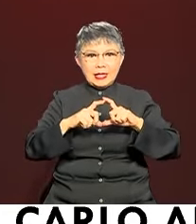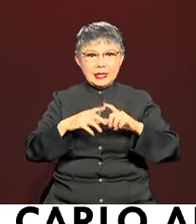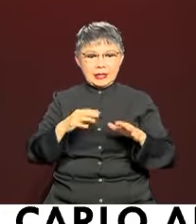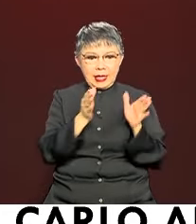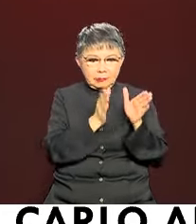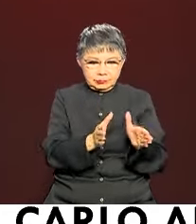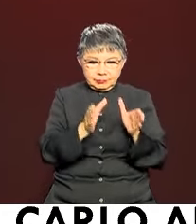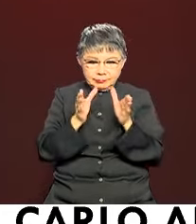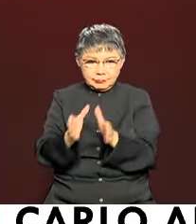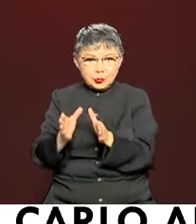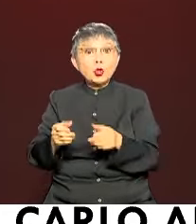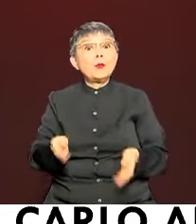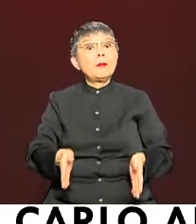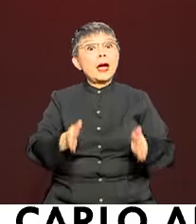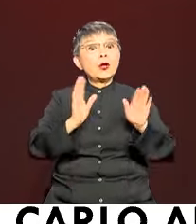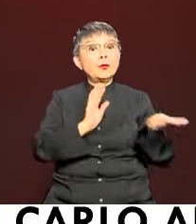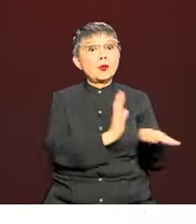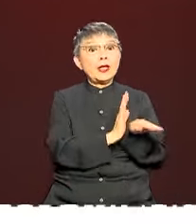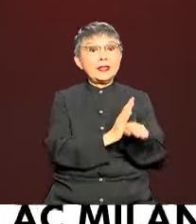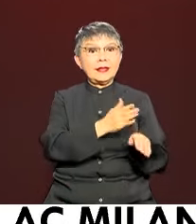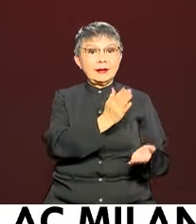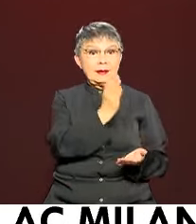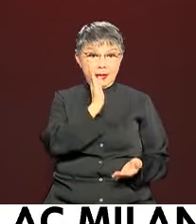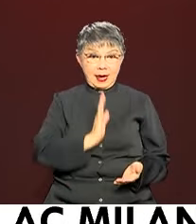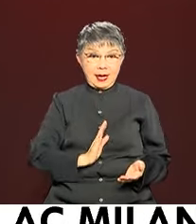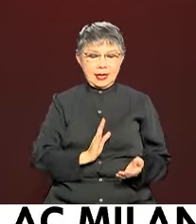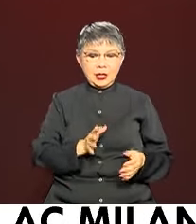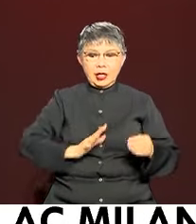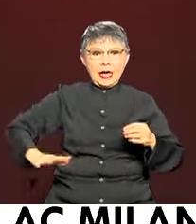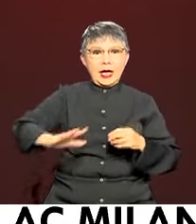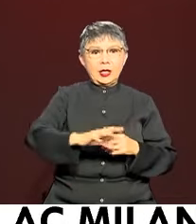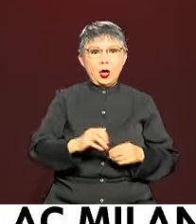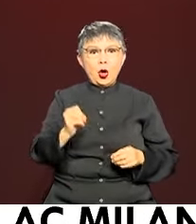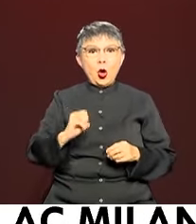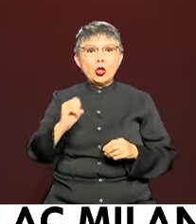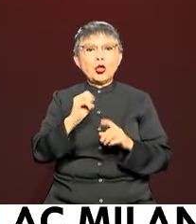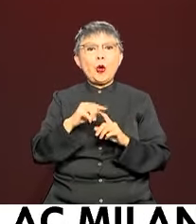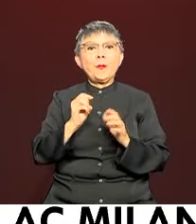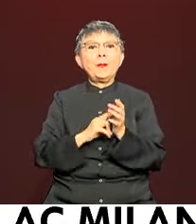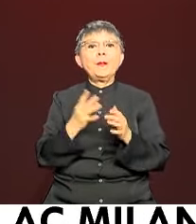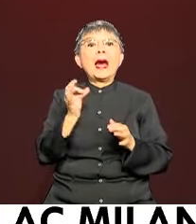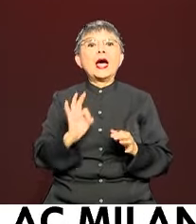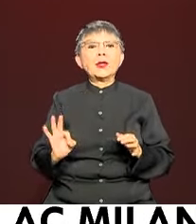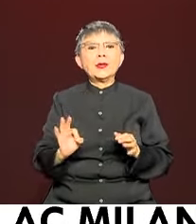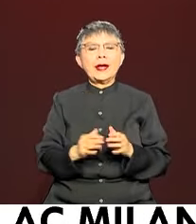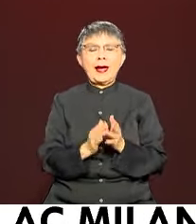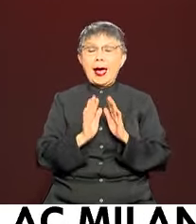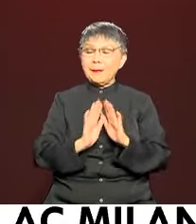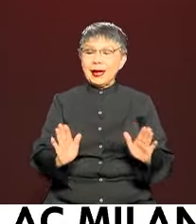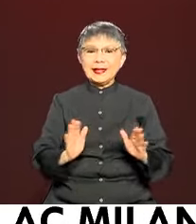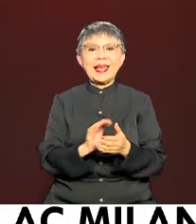proporsional untuk membangun Provinsi Papua Tengah sebagai daerah otonom baru yang aman dan sejahtera